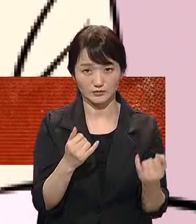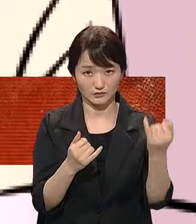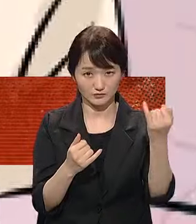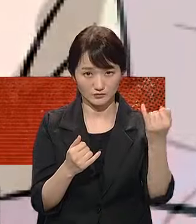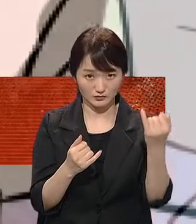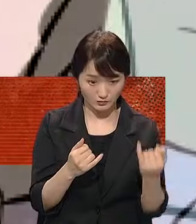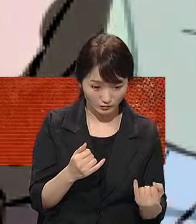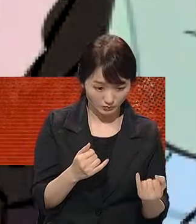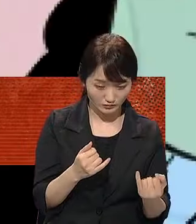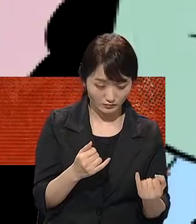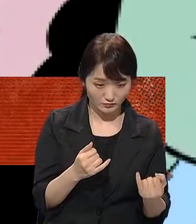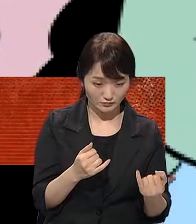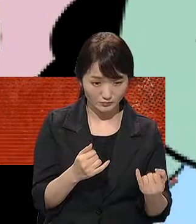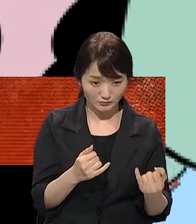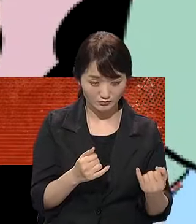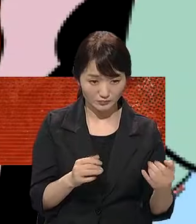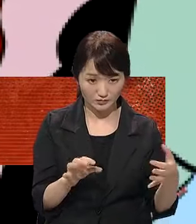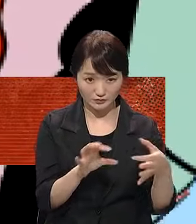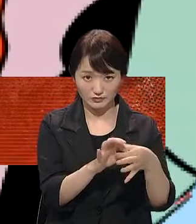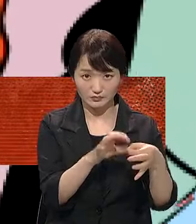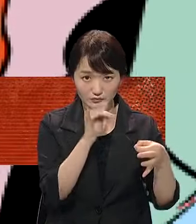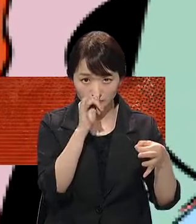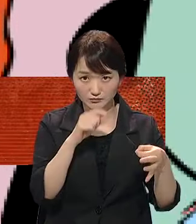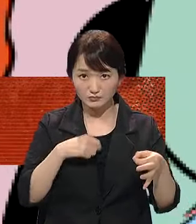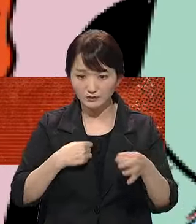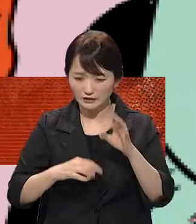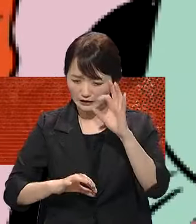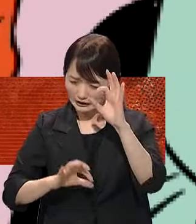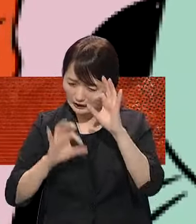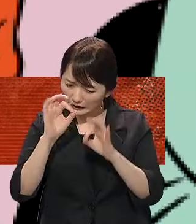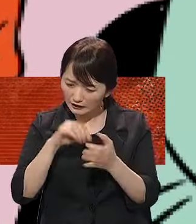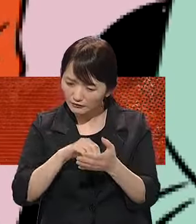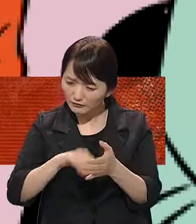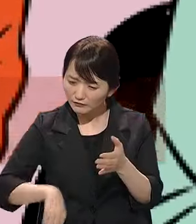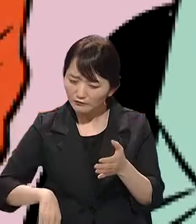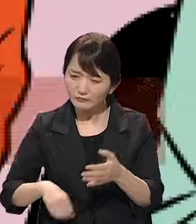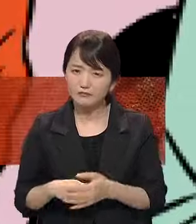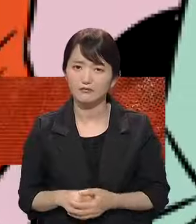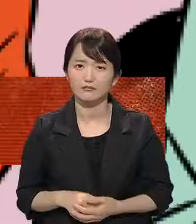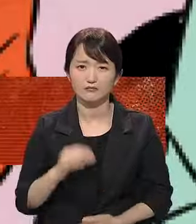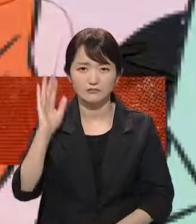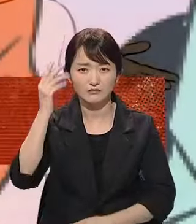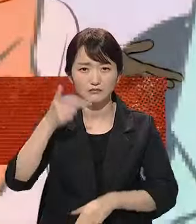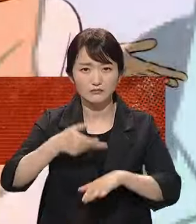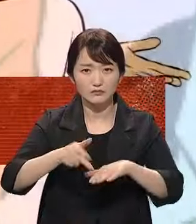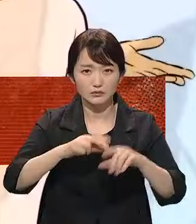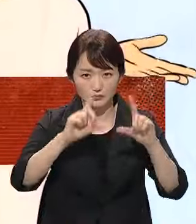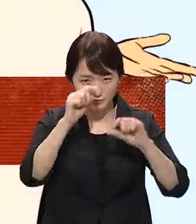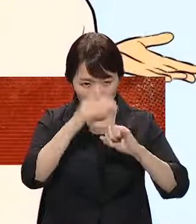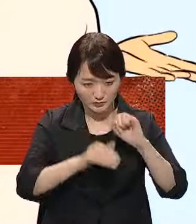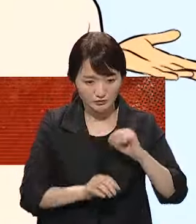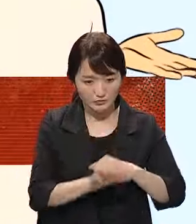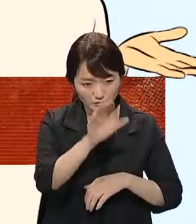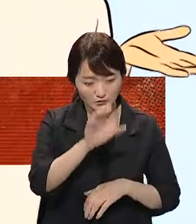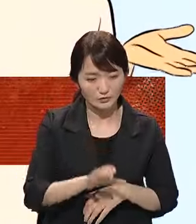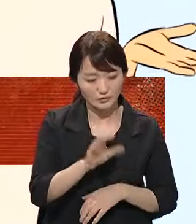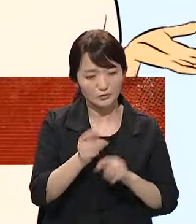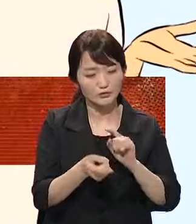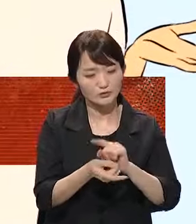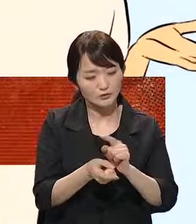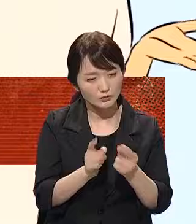여동생 이렇게만 있었다고 합니다 자신이 실수로 빠졌다 이에는 최근까지 조카들 사진이 공유되거나 서로 근황을